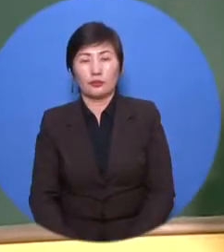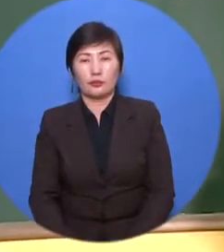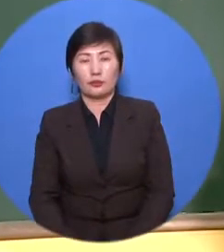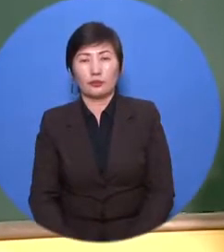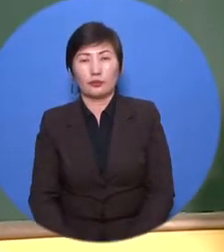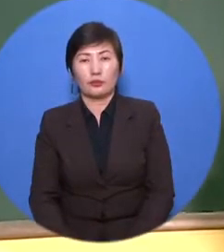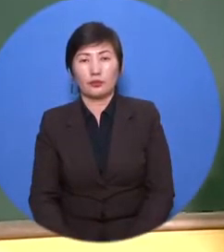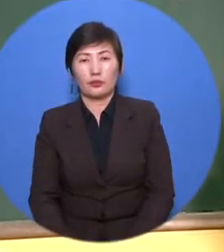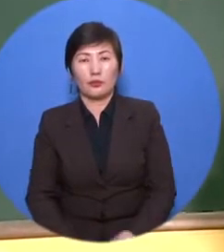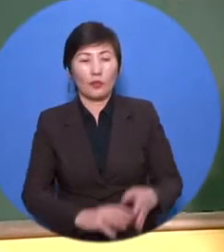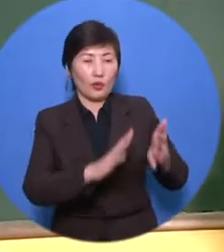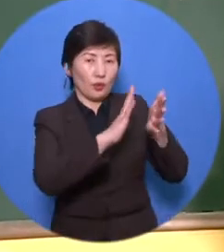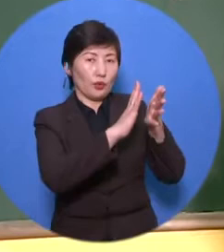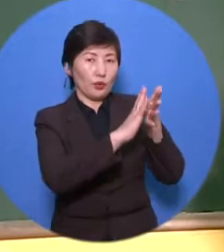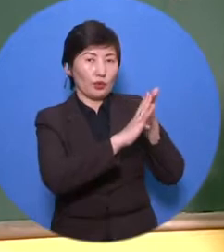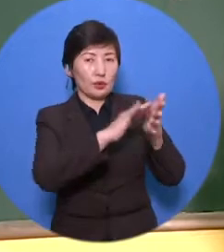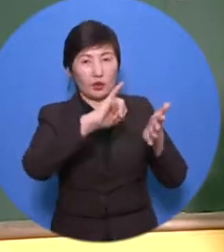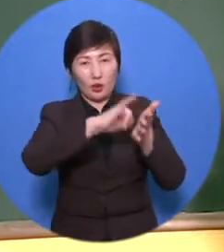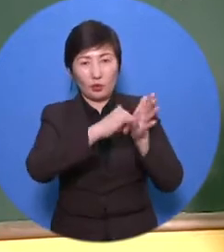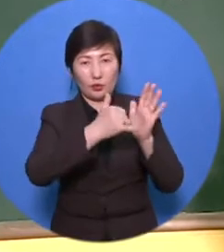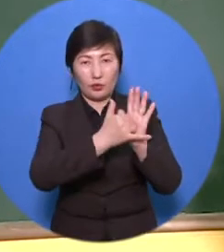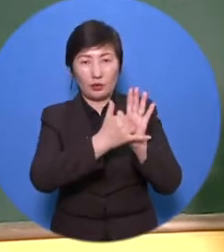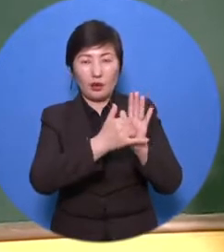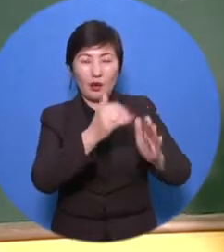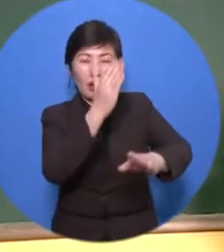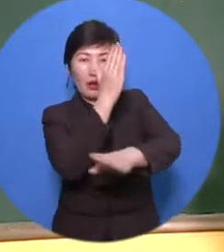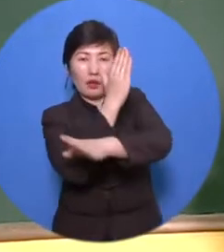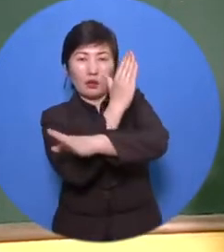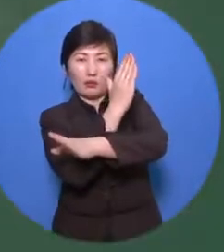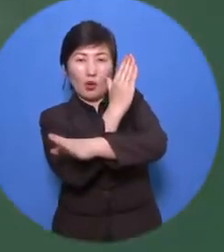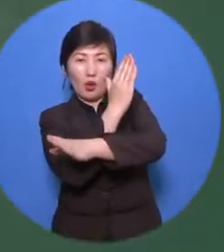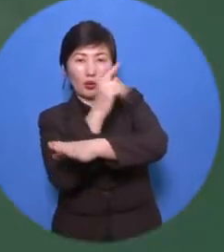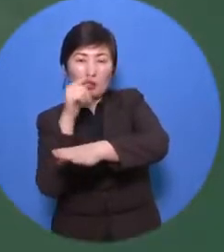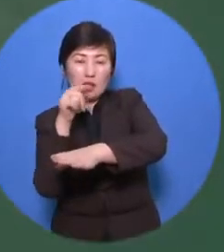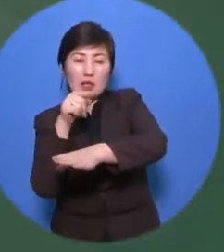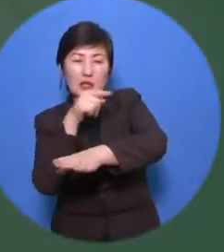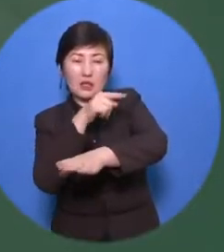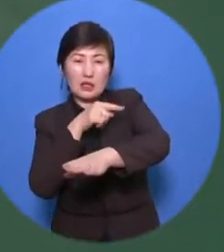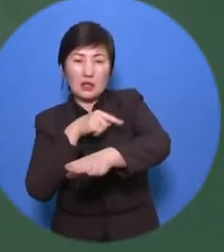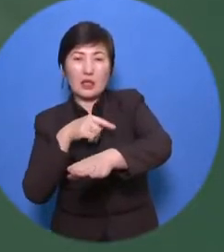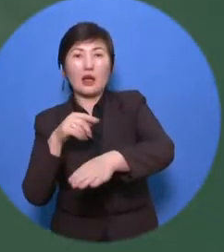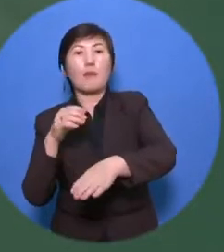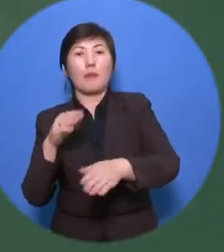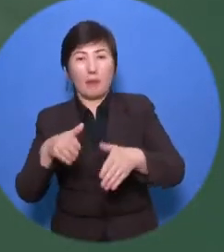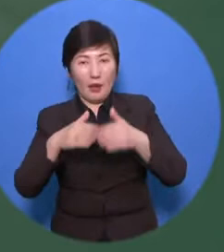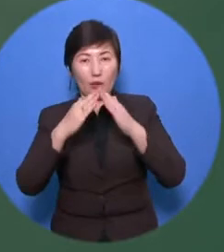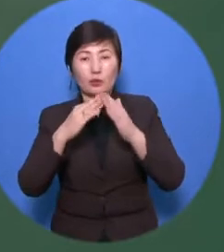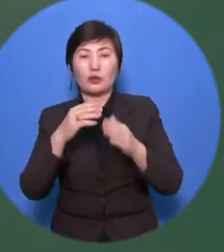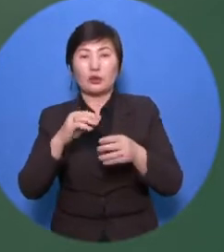За хүснэгтийнхээ утгыг тэгшинцэд координатаа хавтгаад буулгая. А хасах 2 байхад